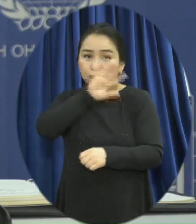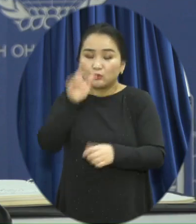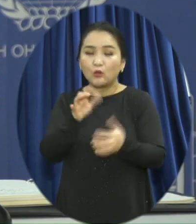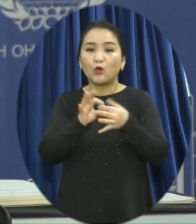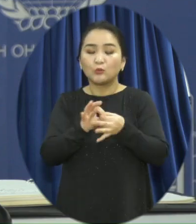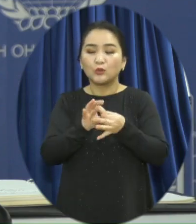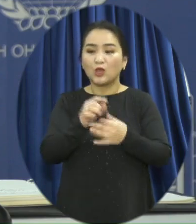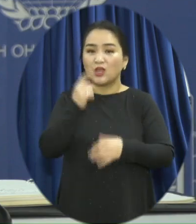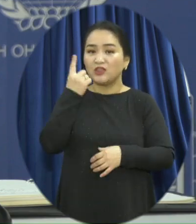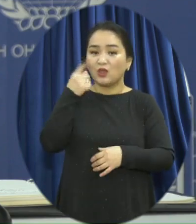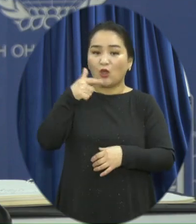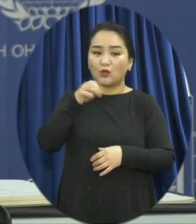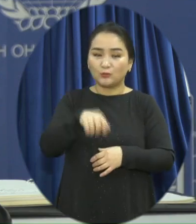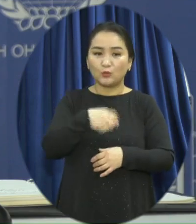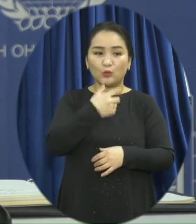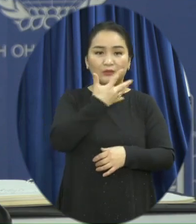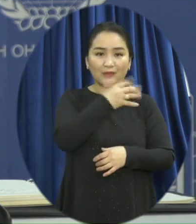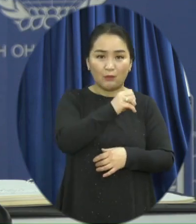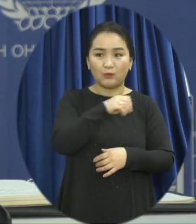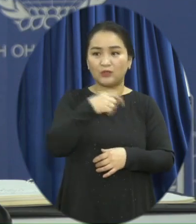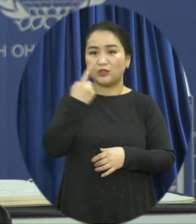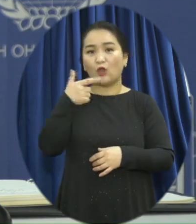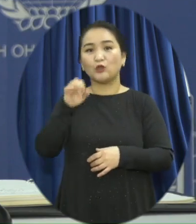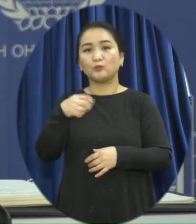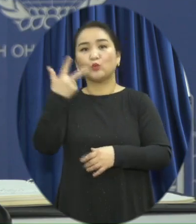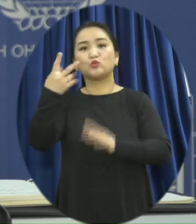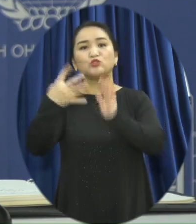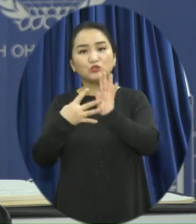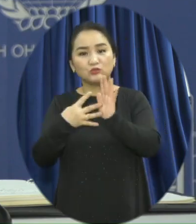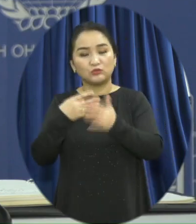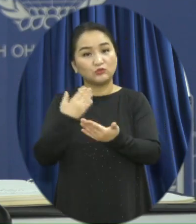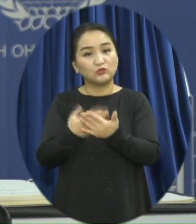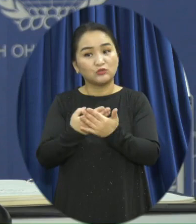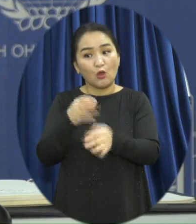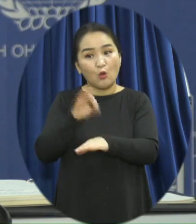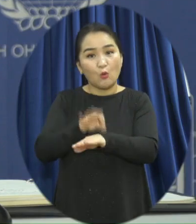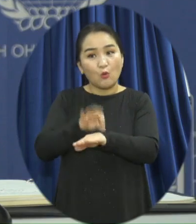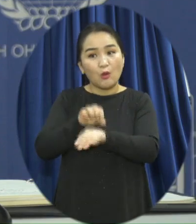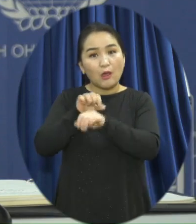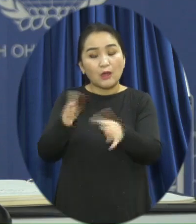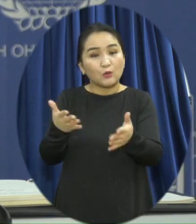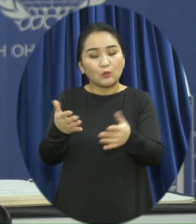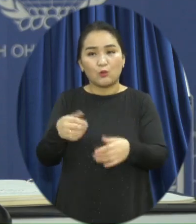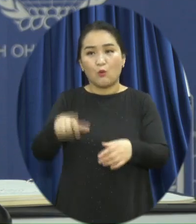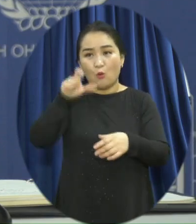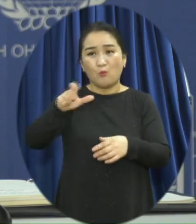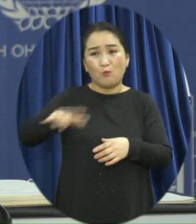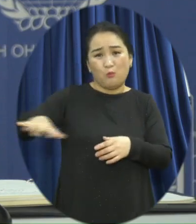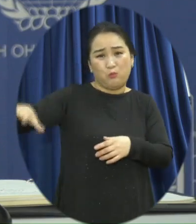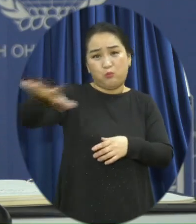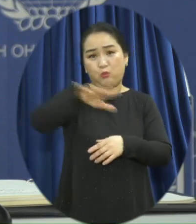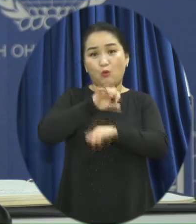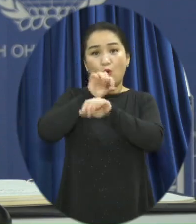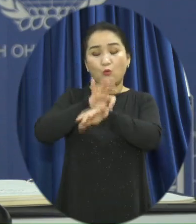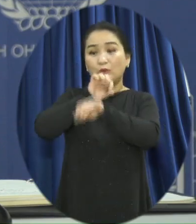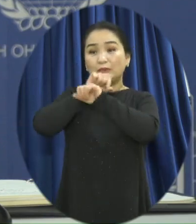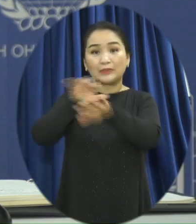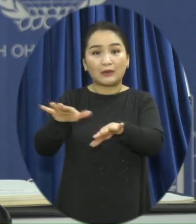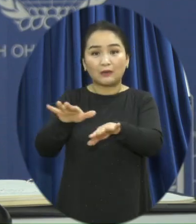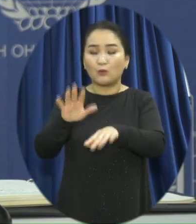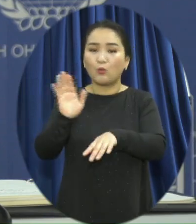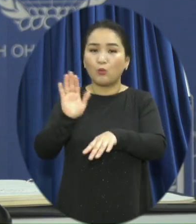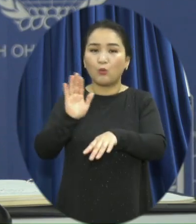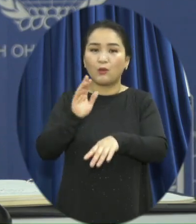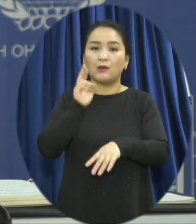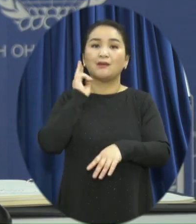голомтоос 39 тохиолдол гарна гэдэг бол хүн ардын дунд нийтдээ бас тархсноо гэвэл бас үгүй. Кластертан байна гэсэн үг.